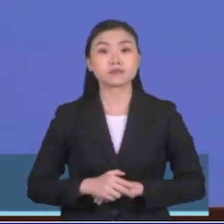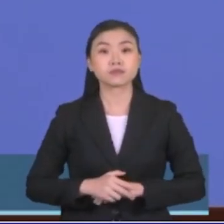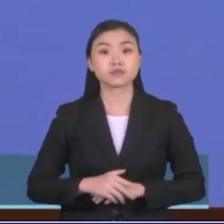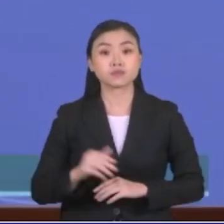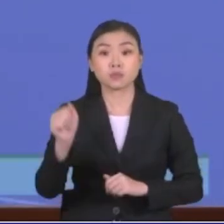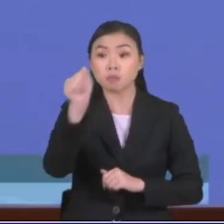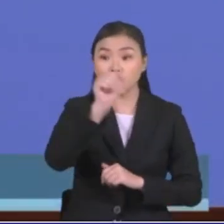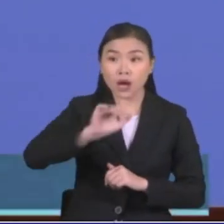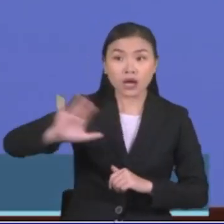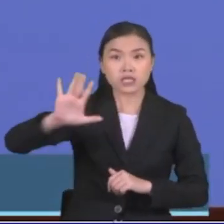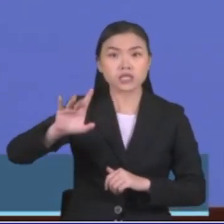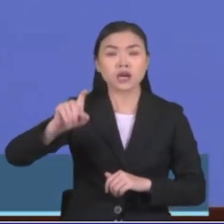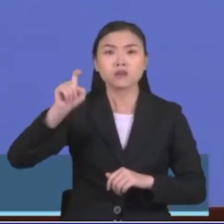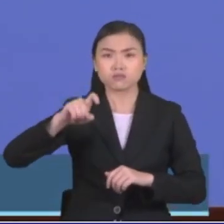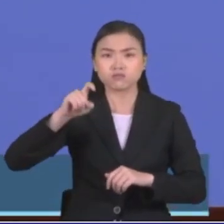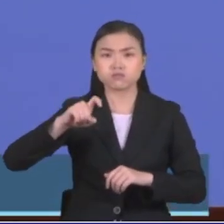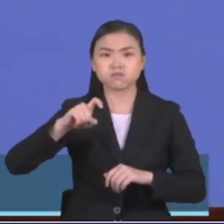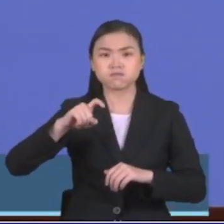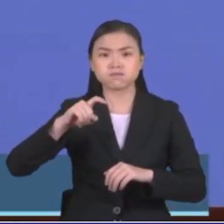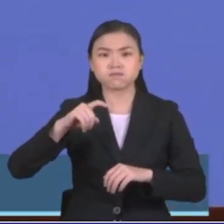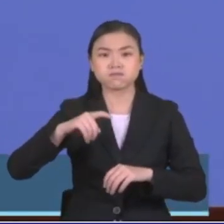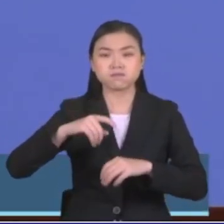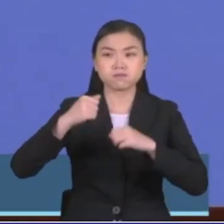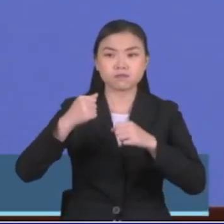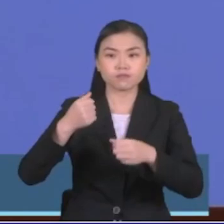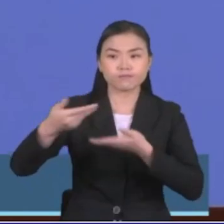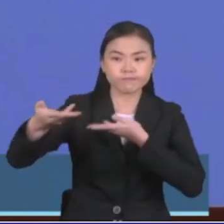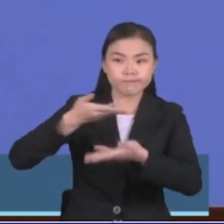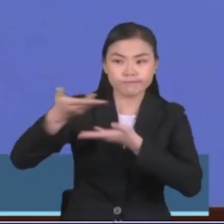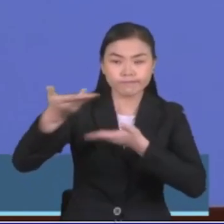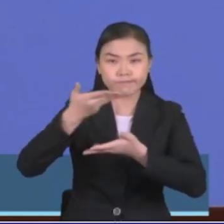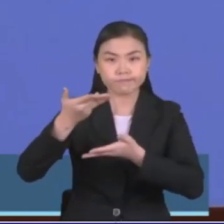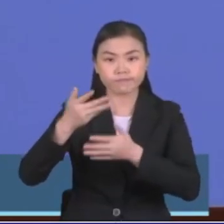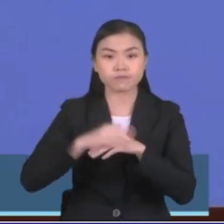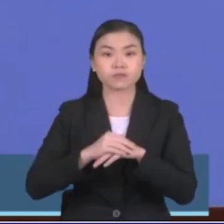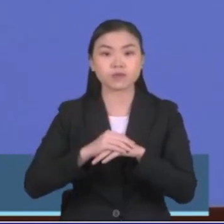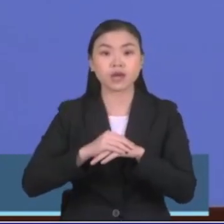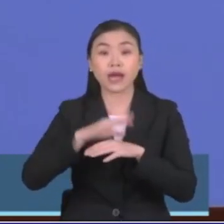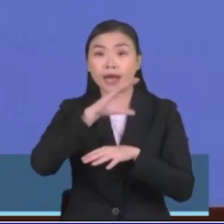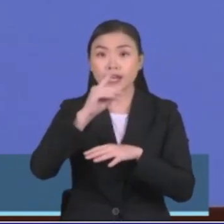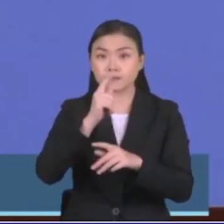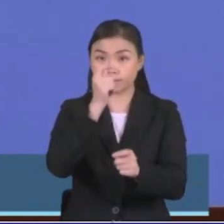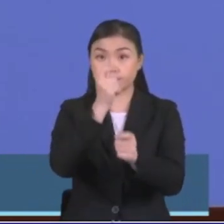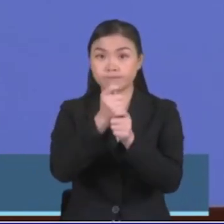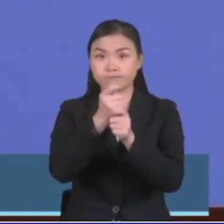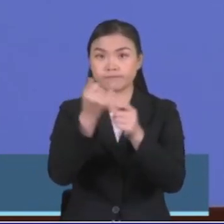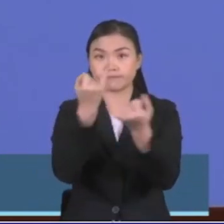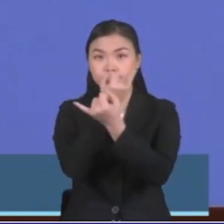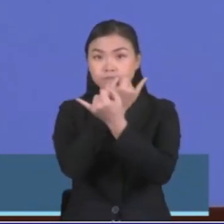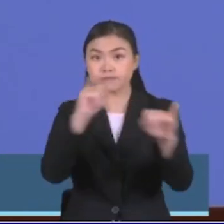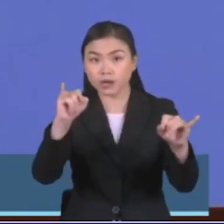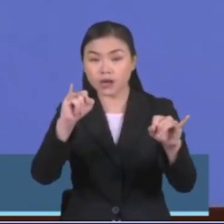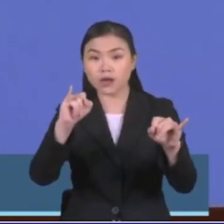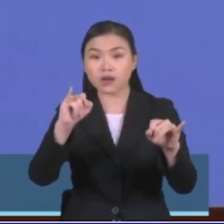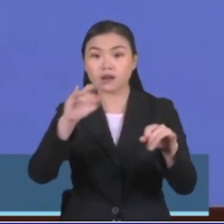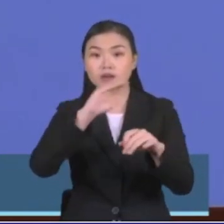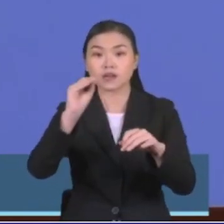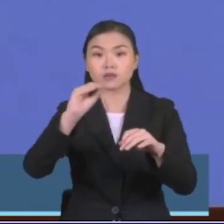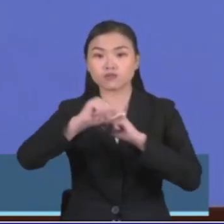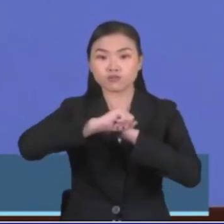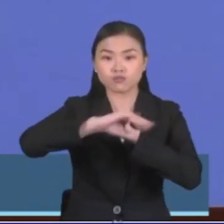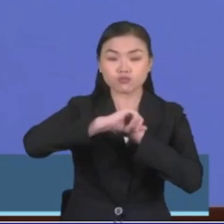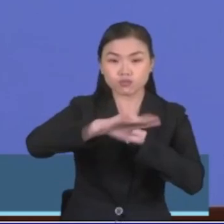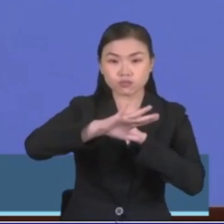should interact constructively with global powers while maintaining our independence and promoting